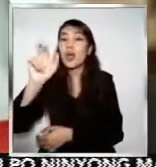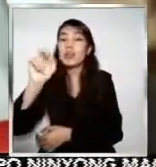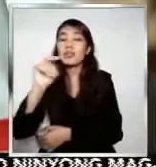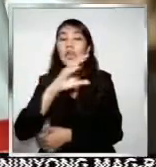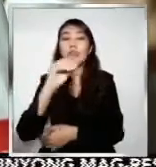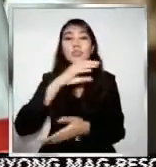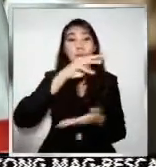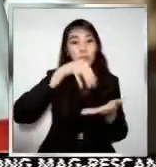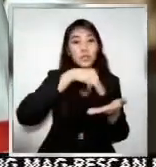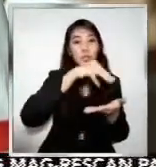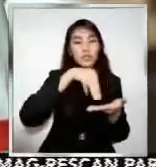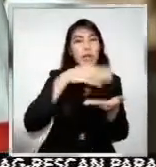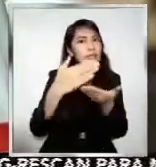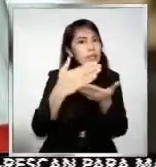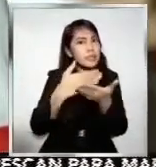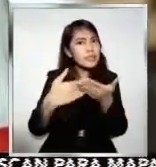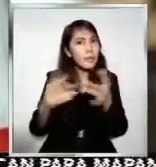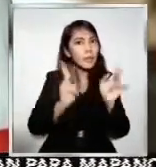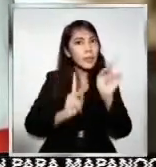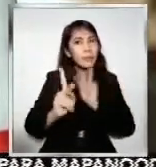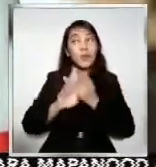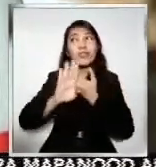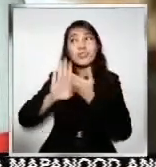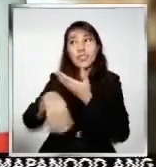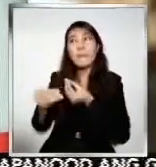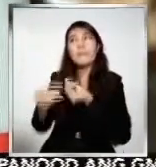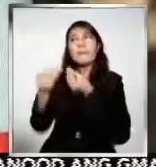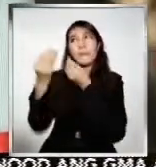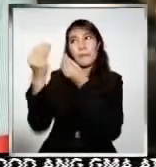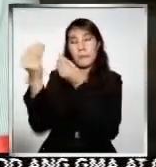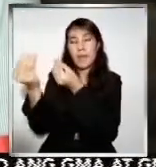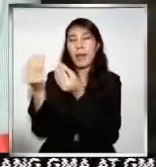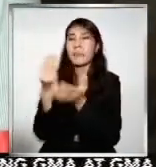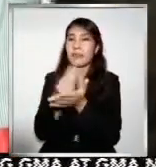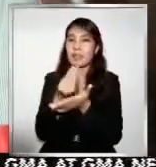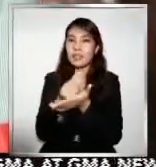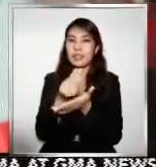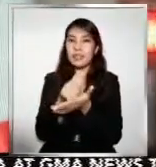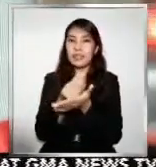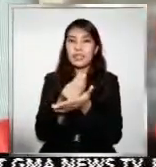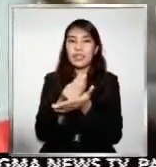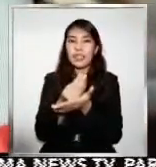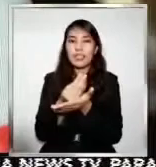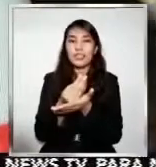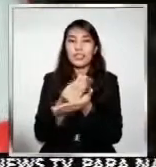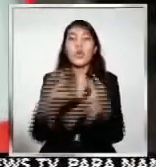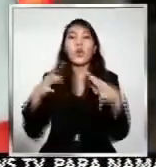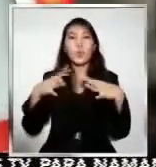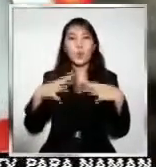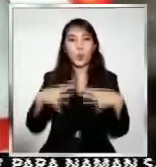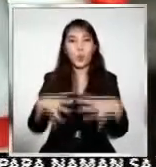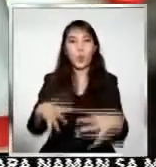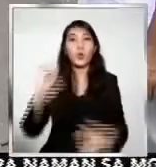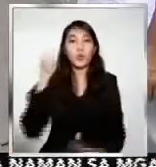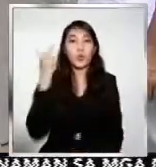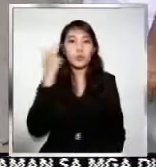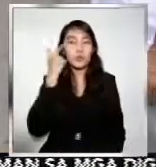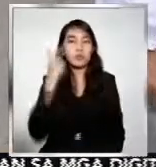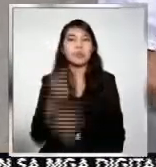patuloy daw na dumarami na siyang ikinawawala naman ng pagod ng mga kawarin ng gobyernong in charge rito.